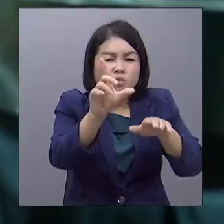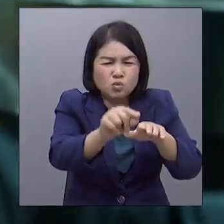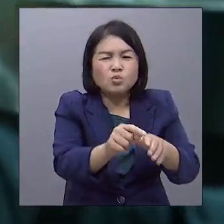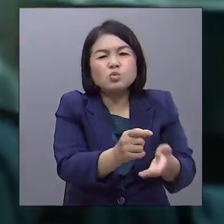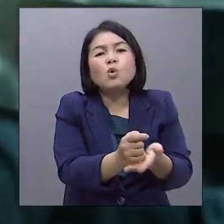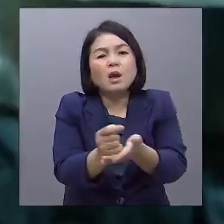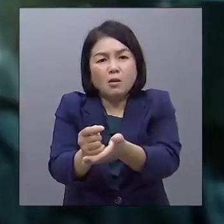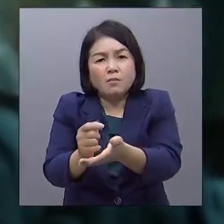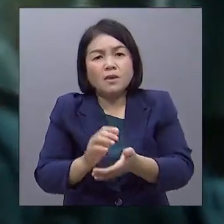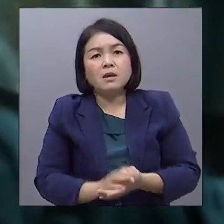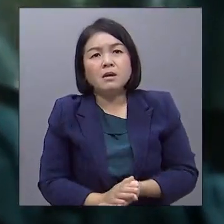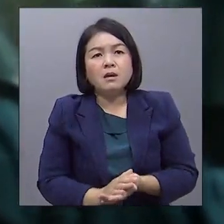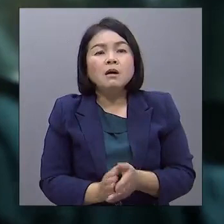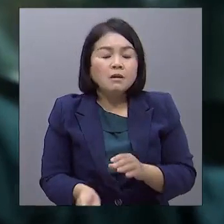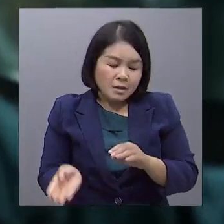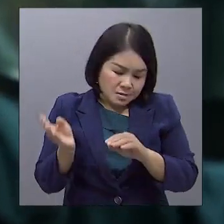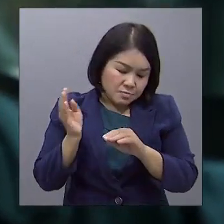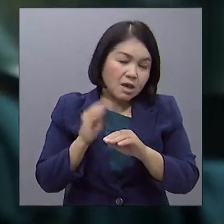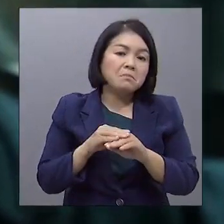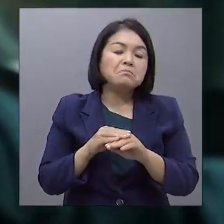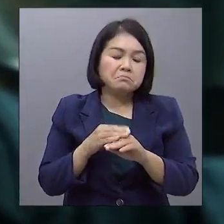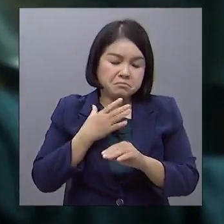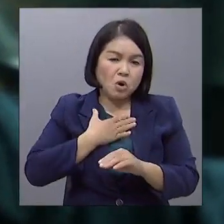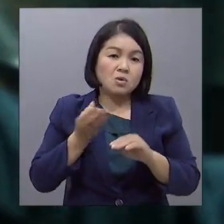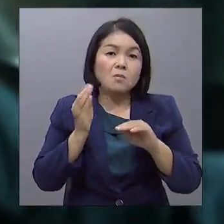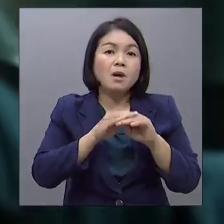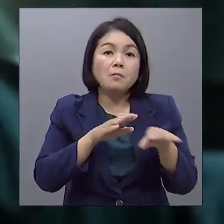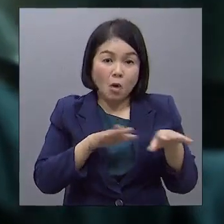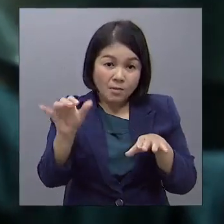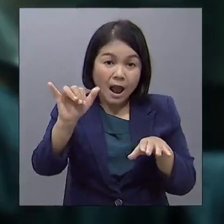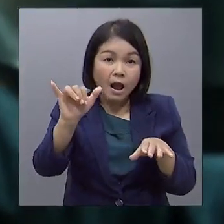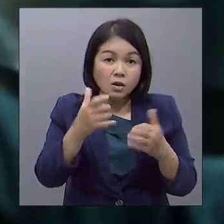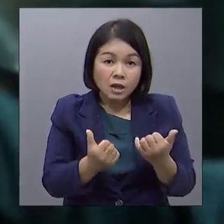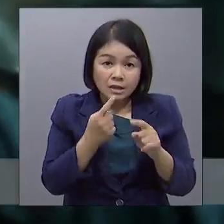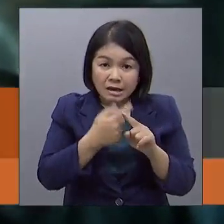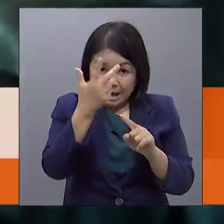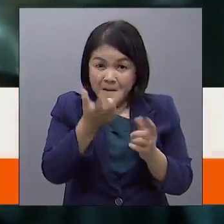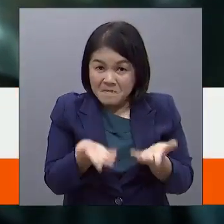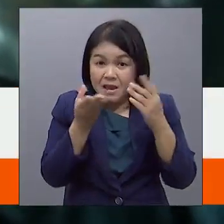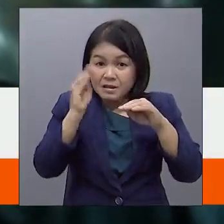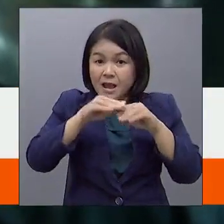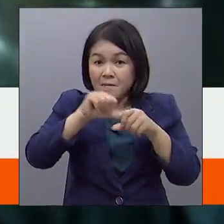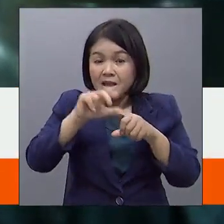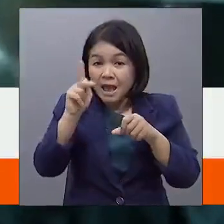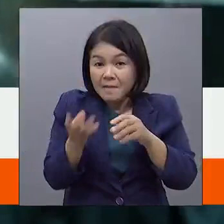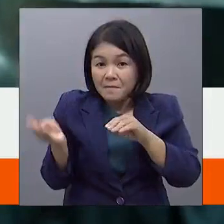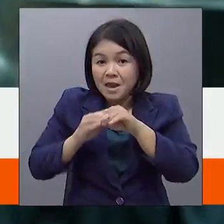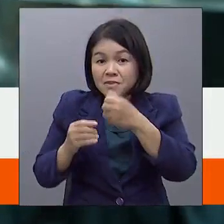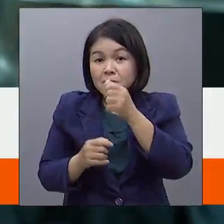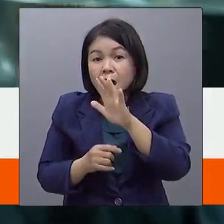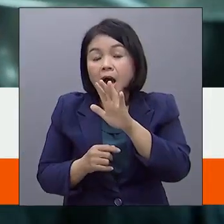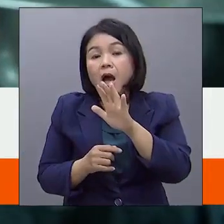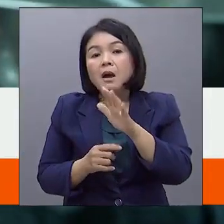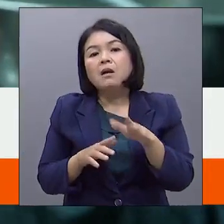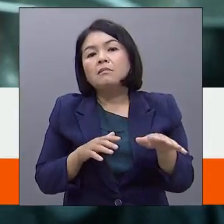กินปรับตัวขึ้นนะ แล้วเตรียมไว้อย่างฮะว่ามีนาคมเนี้ยจะขึ้นมาอีกเป็น5บาท มันก็เตรียมไม่ได้นะเราใ